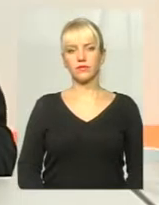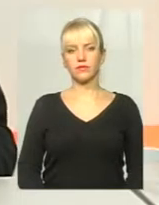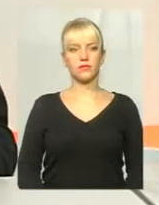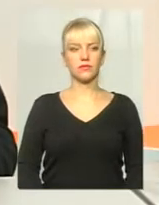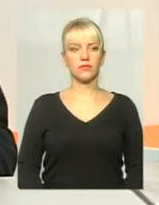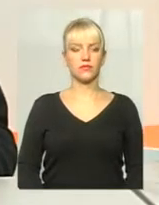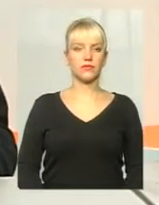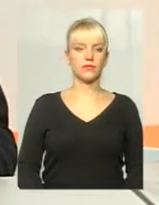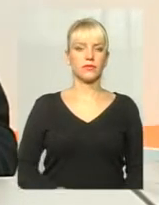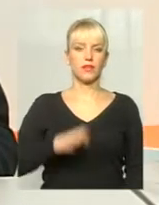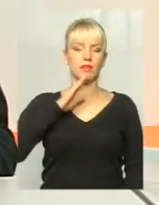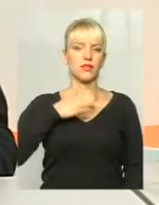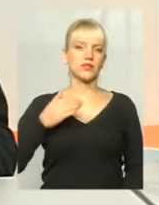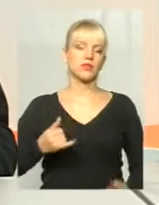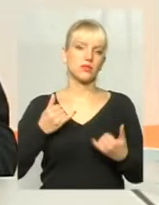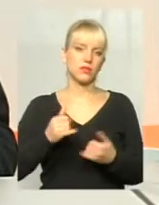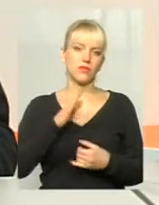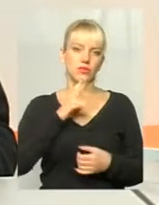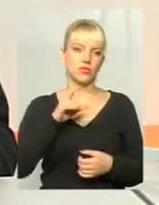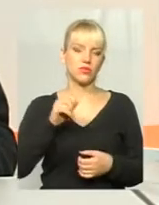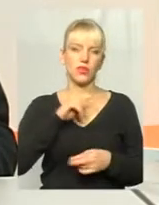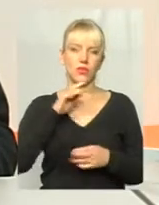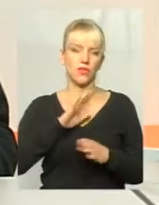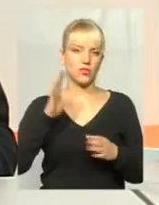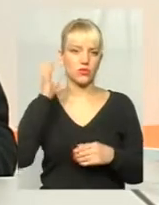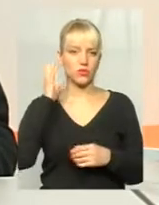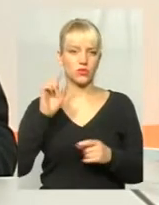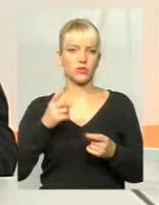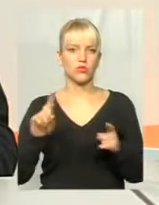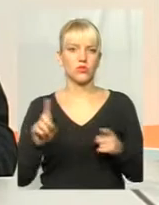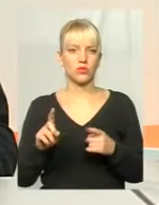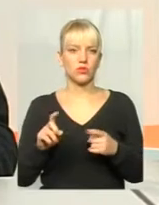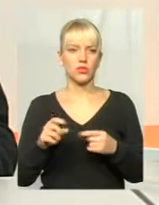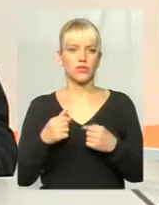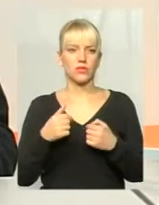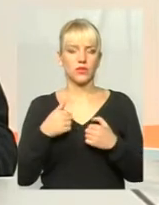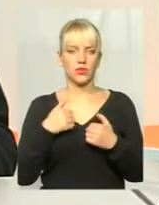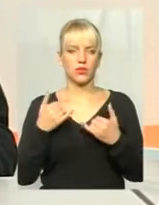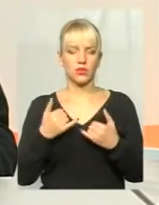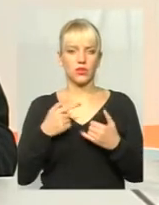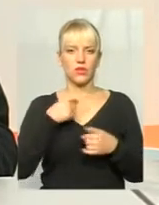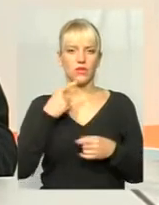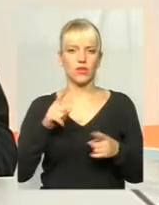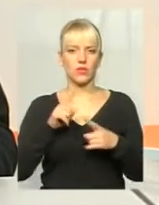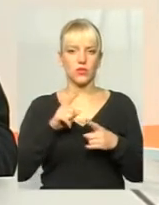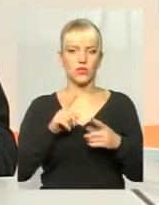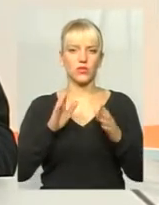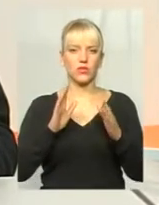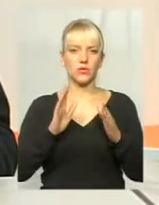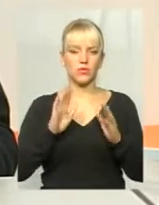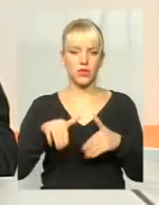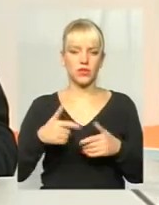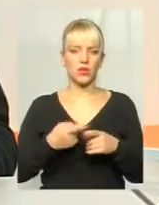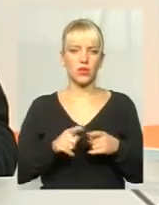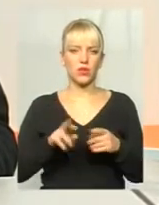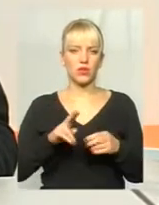Наша шановна жіночка трошки неуважно слухала, тому що я тільки навіть сьогодні говорив, що після того, як